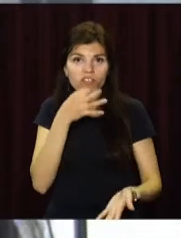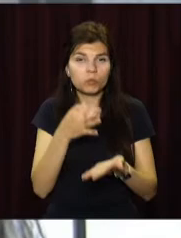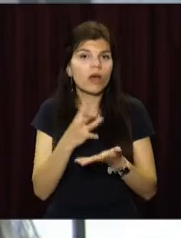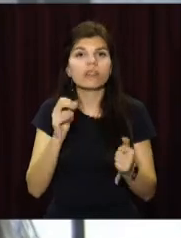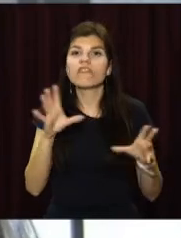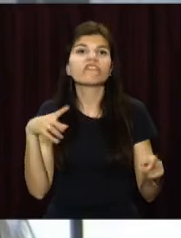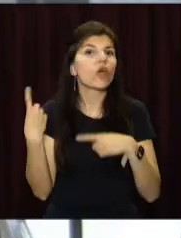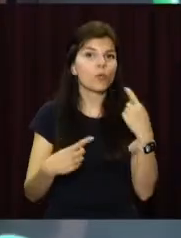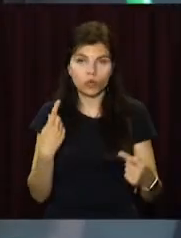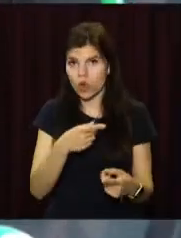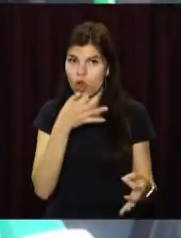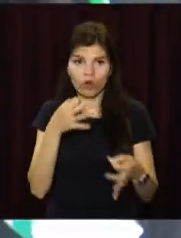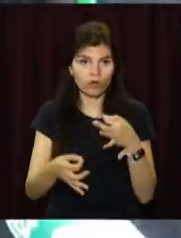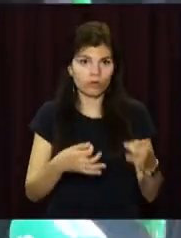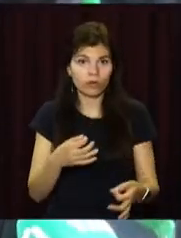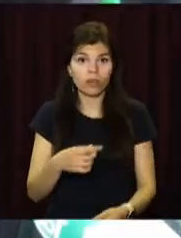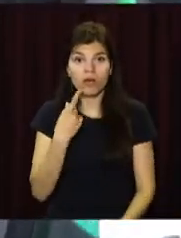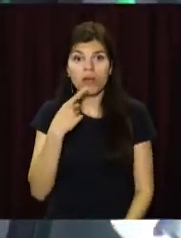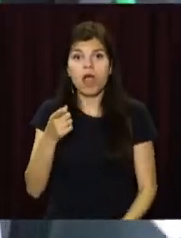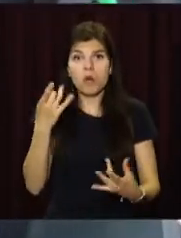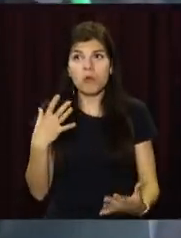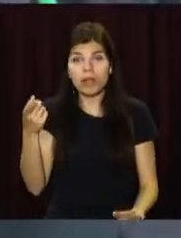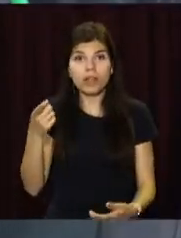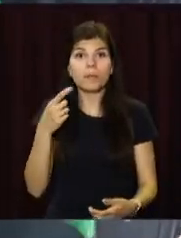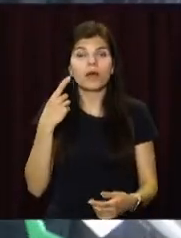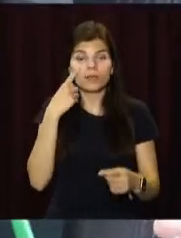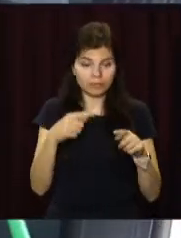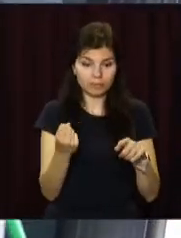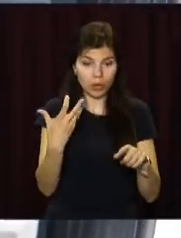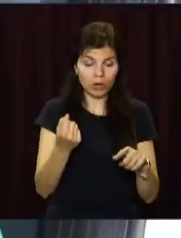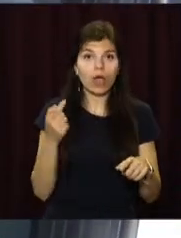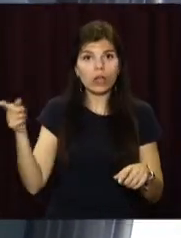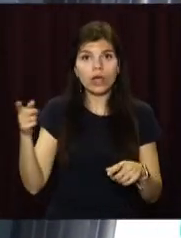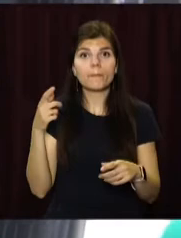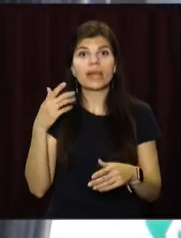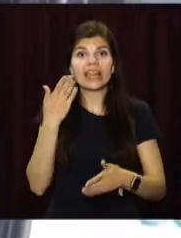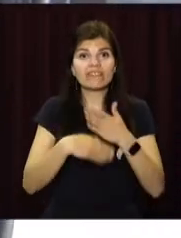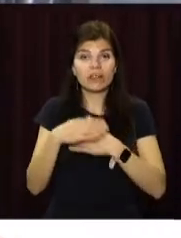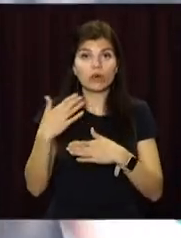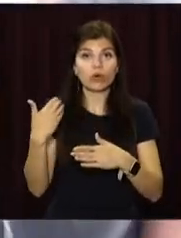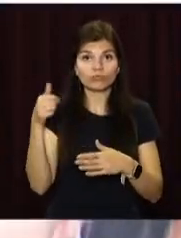всі запитання. Загорається там на табло спеціальна вивіска, що інвалідів грузять.